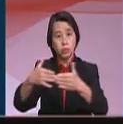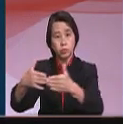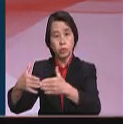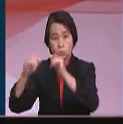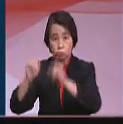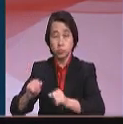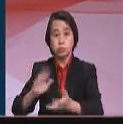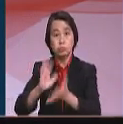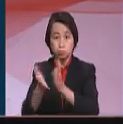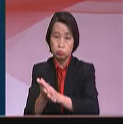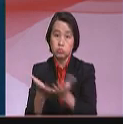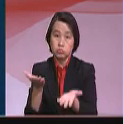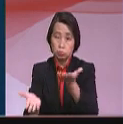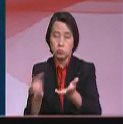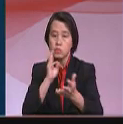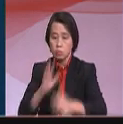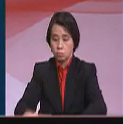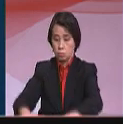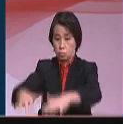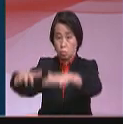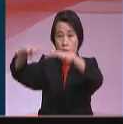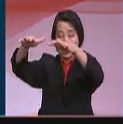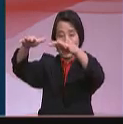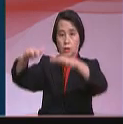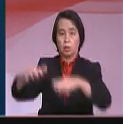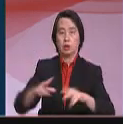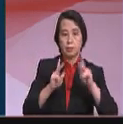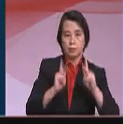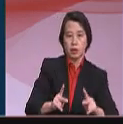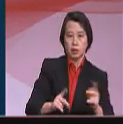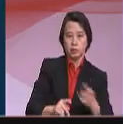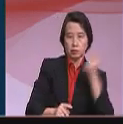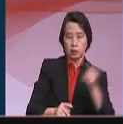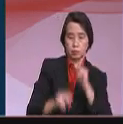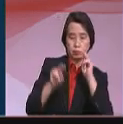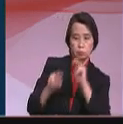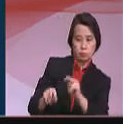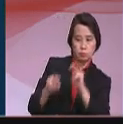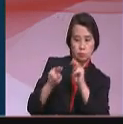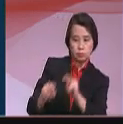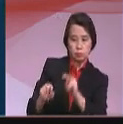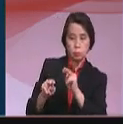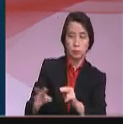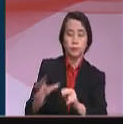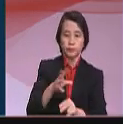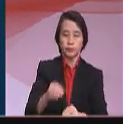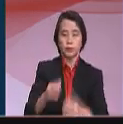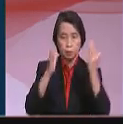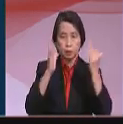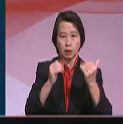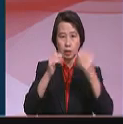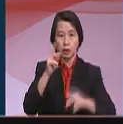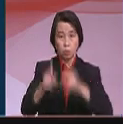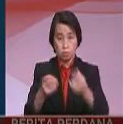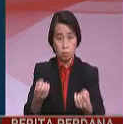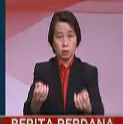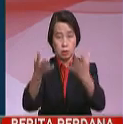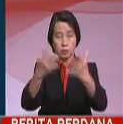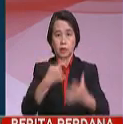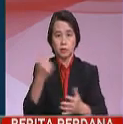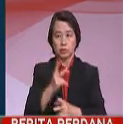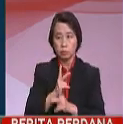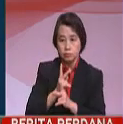menyebabkan banjir di kawasan berkedudukan rendah. Pihak kami sentiasa memantau dari semasa ke semasa dan diharapkan kepada orang ramai